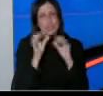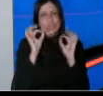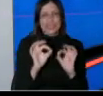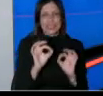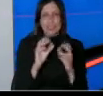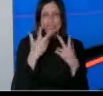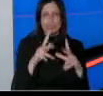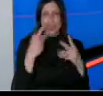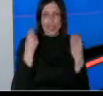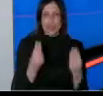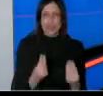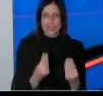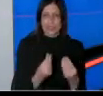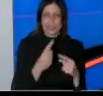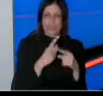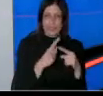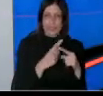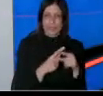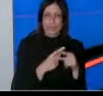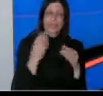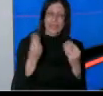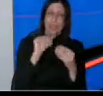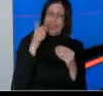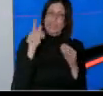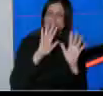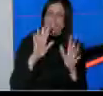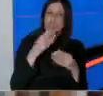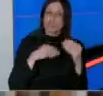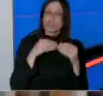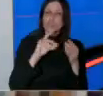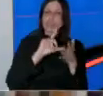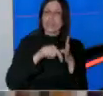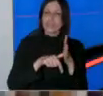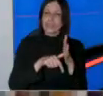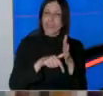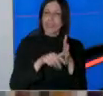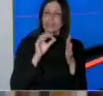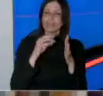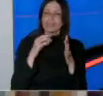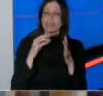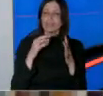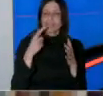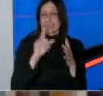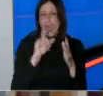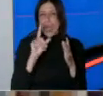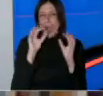בצורה חיובית. כן, אז קודם כל זה סרטון שמשתמש בטכנולוגיה דיפ פייק, זה מן הסתם לא רבין.